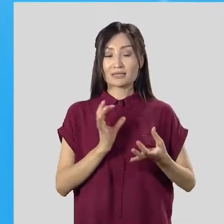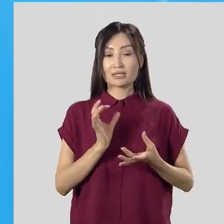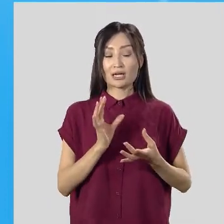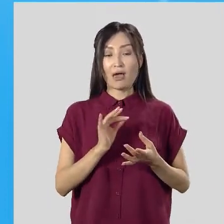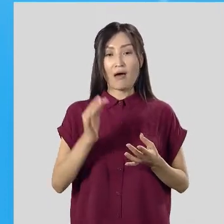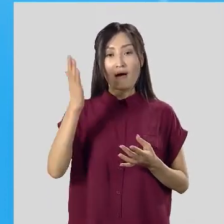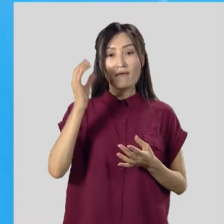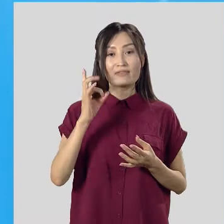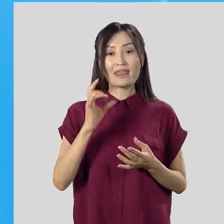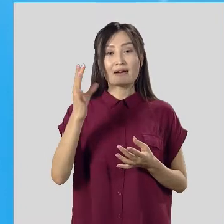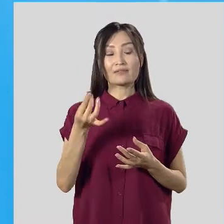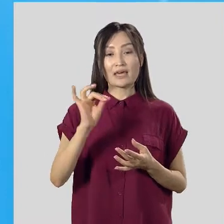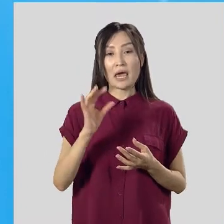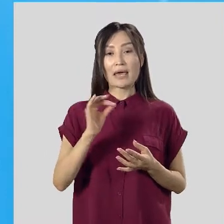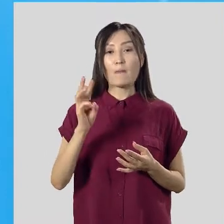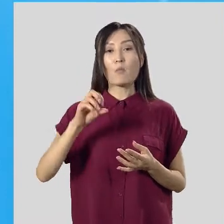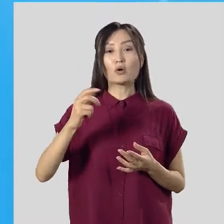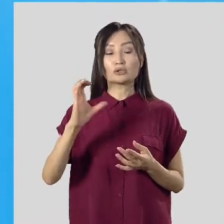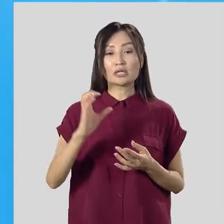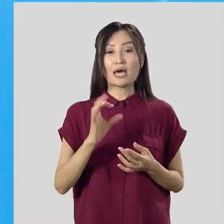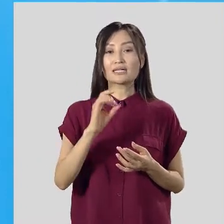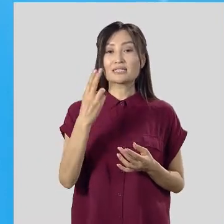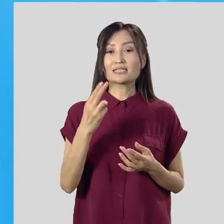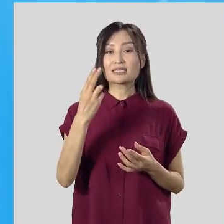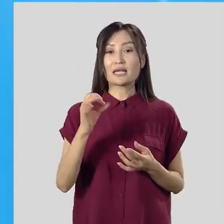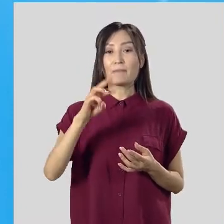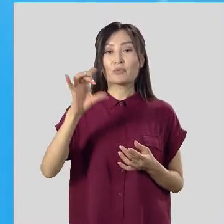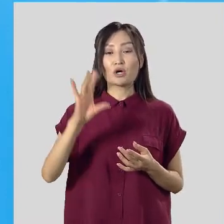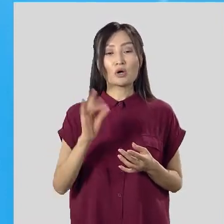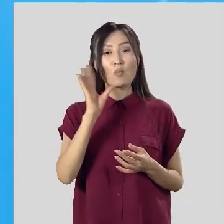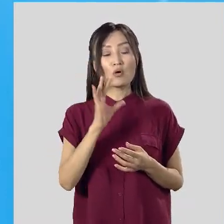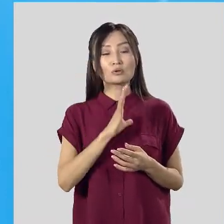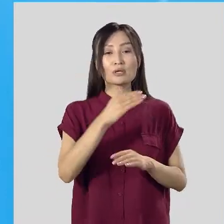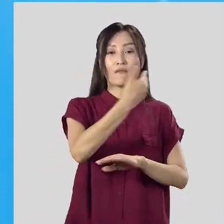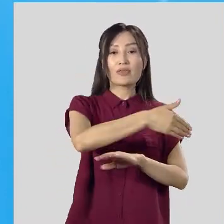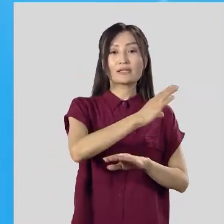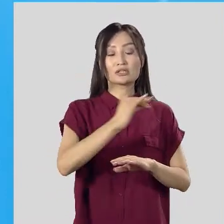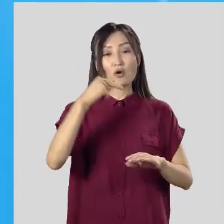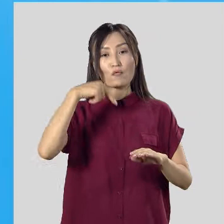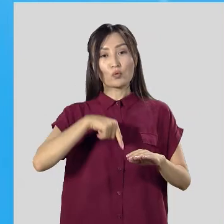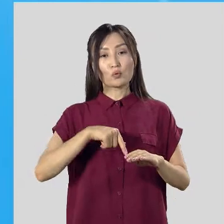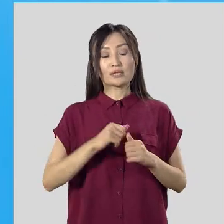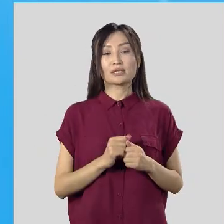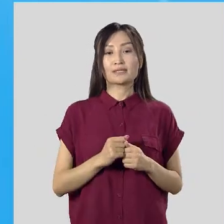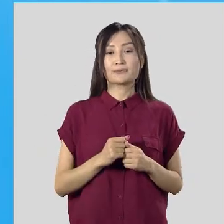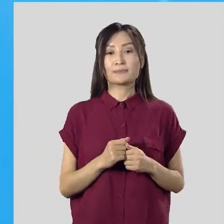в нервный импульс. Рецепторы могут быть как внешние, так и